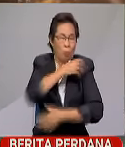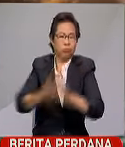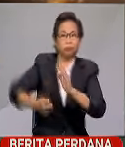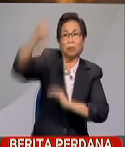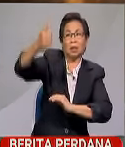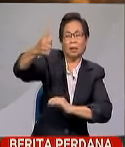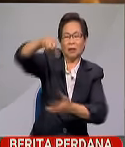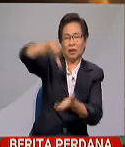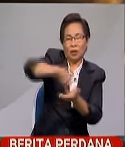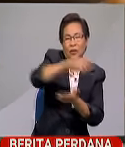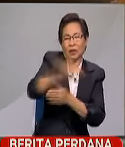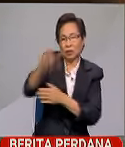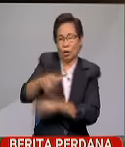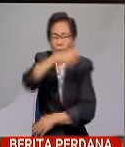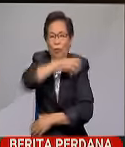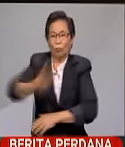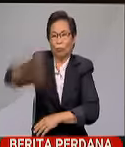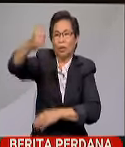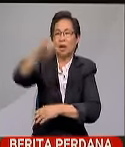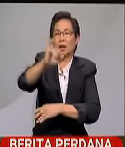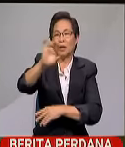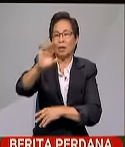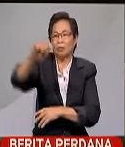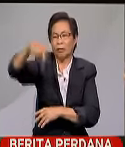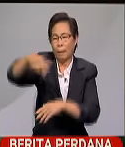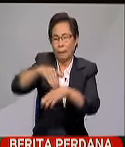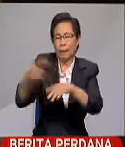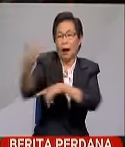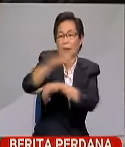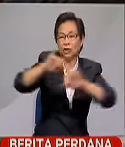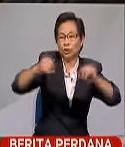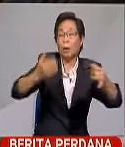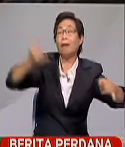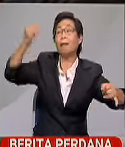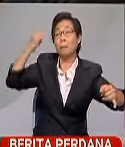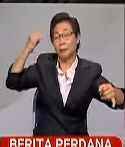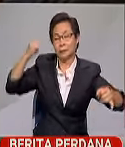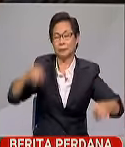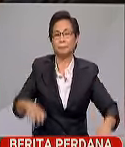Iran dan seorang komander tertinggi Iraq Jumaat lepas.